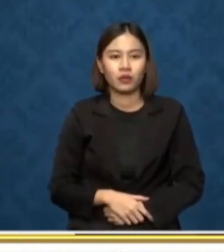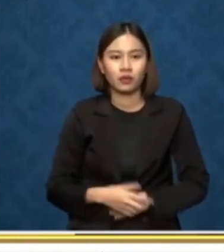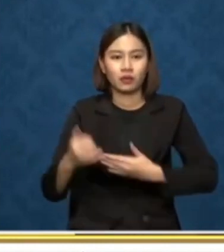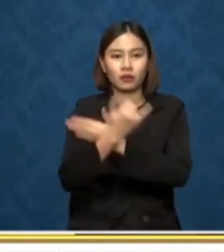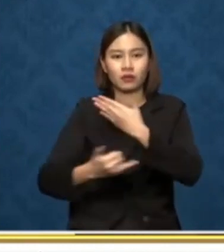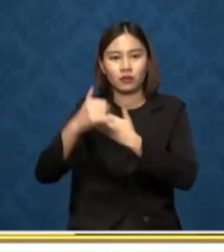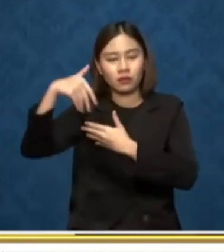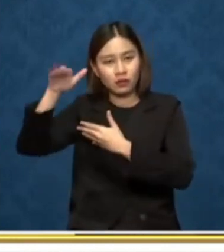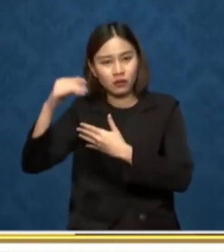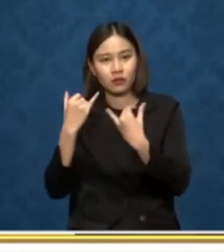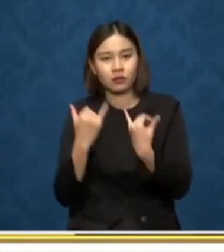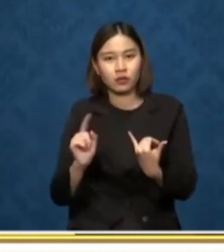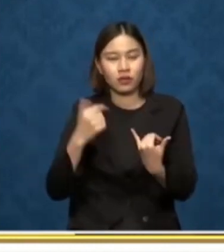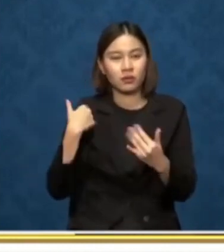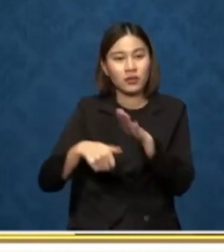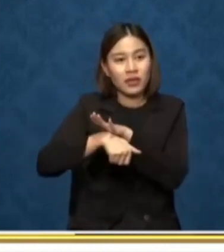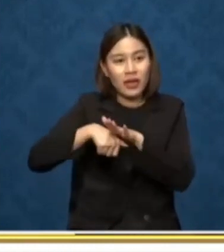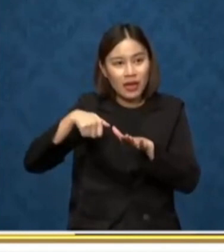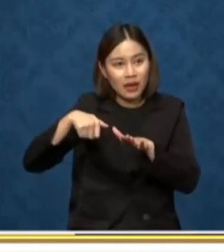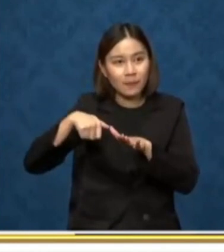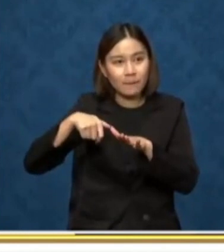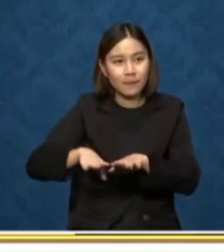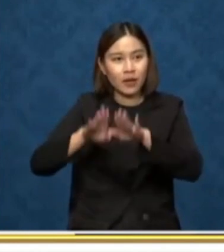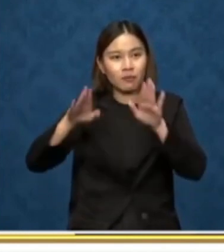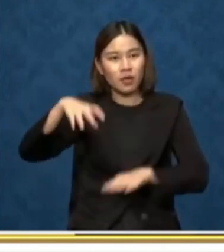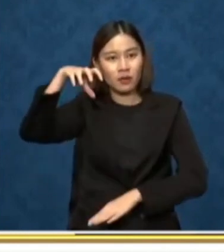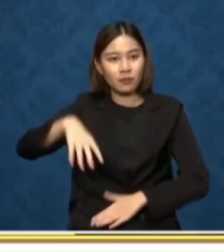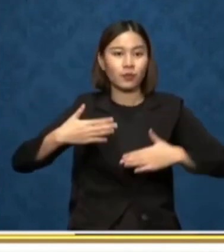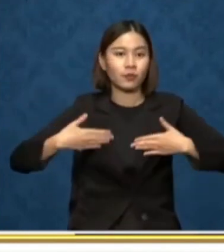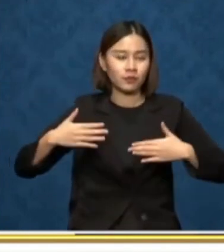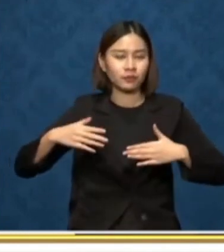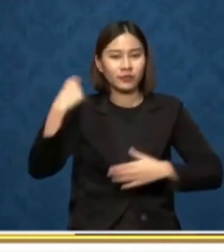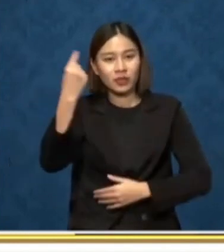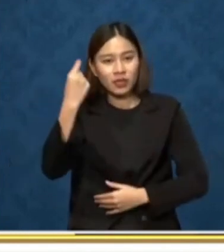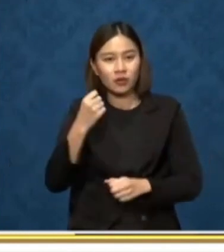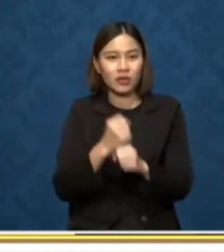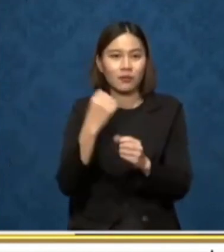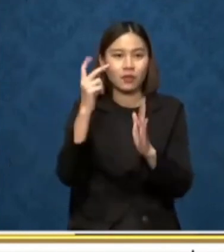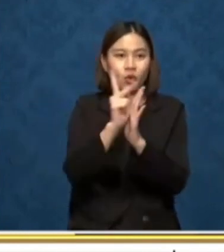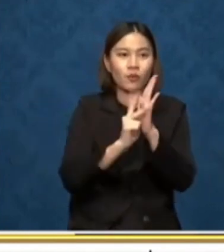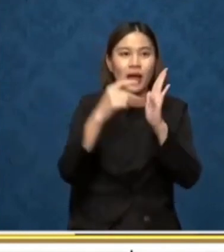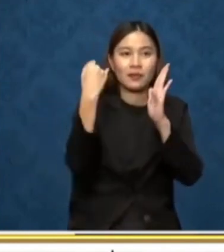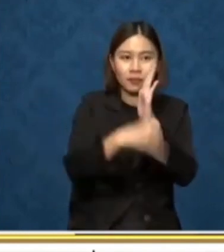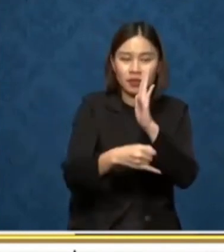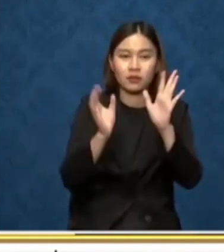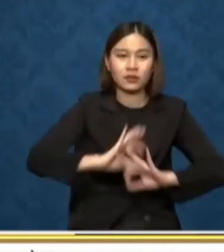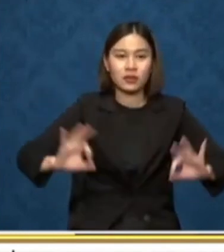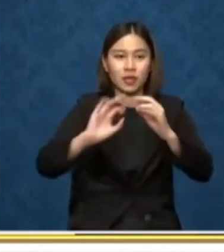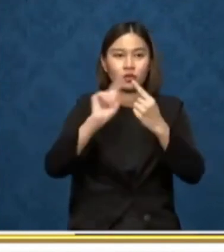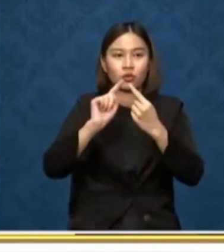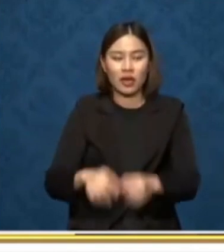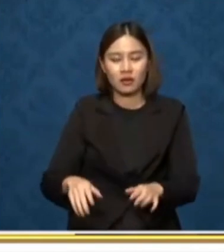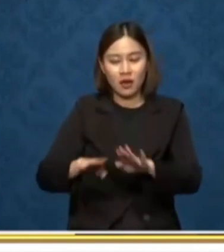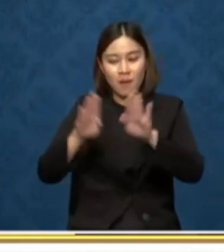ศแต่ในปัจจุบันมีการลักลอบเปิดสถานบันเทิงทำธุรกิจแบบผิดกฎหมายหลายประเภทโดยเฉพาะเปิดบ่อนการพ